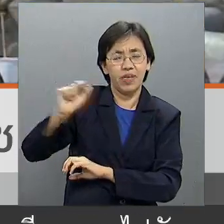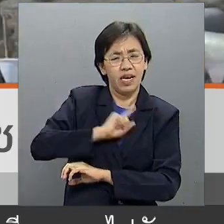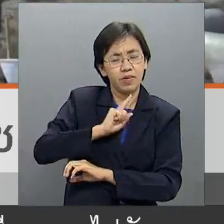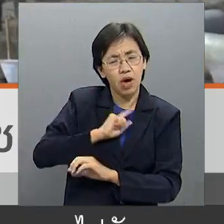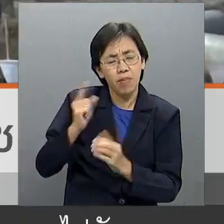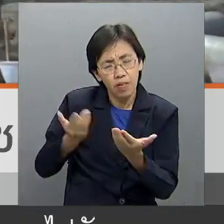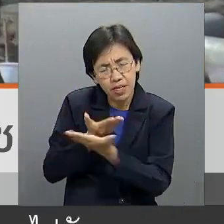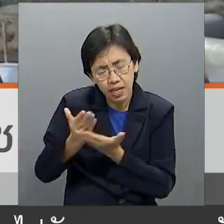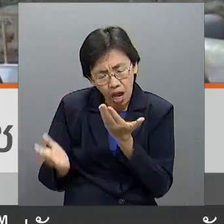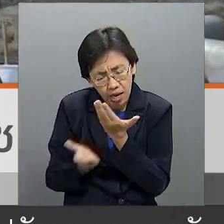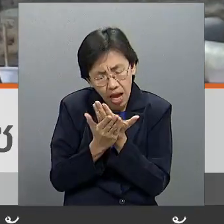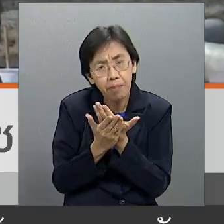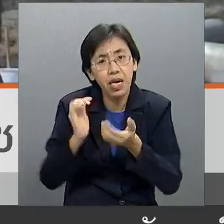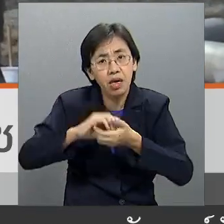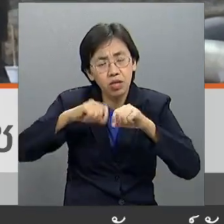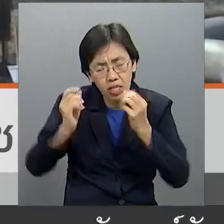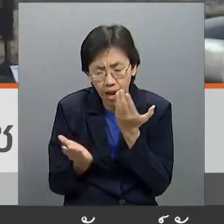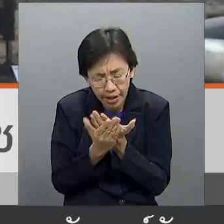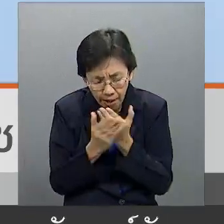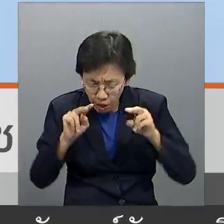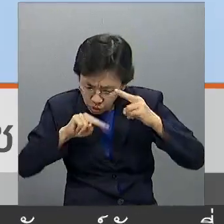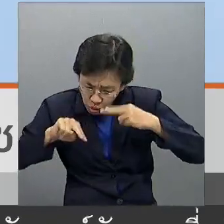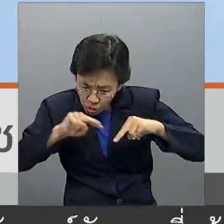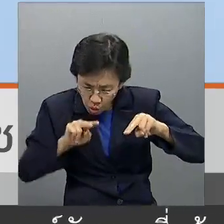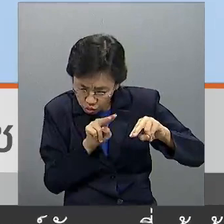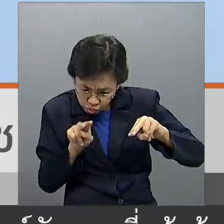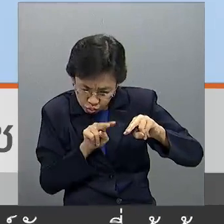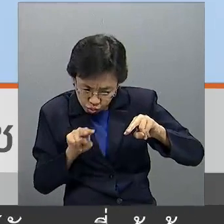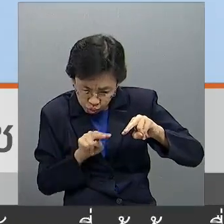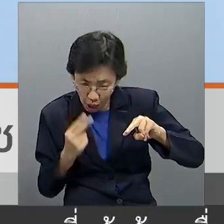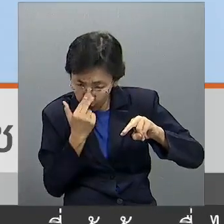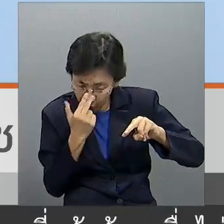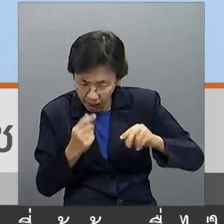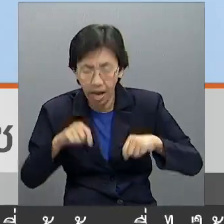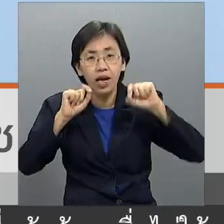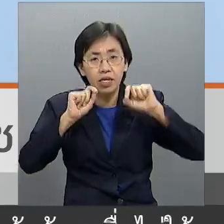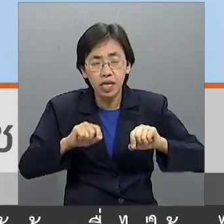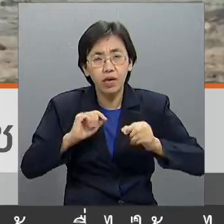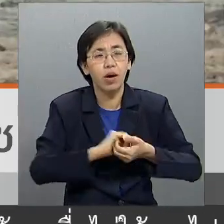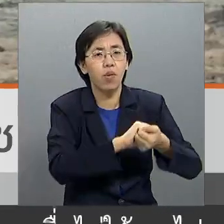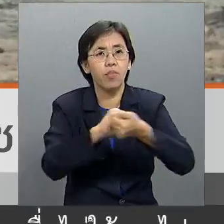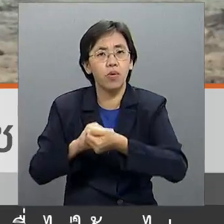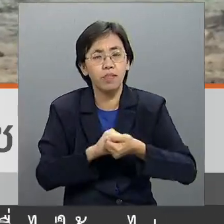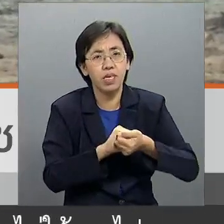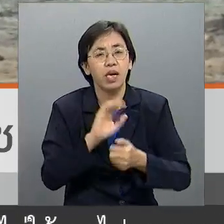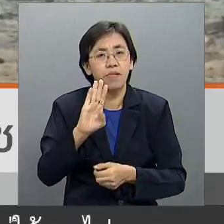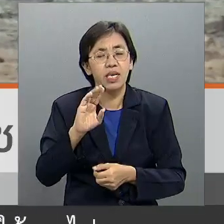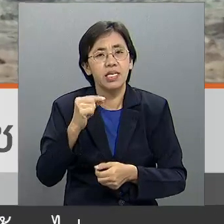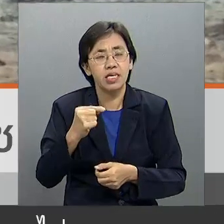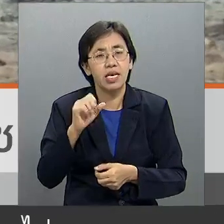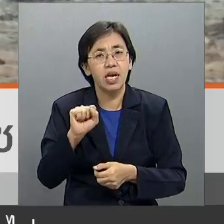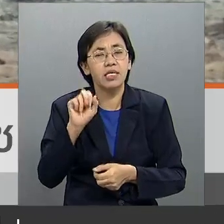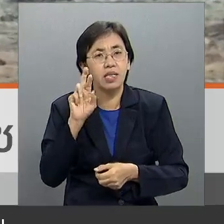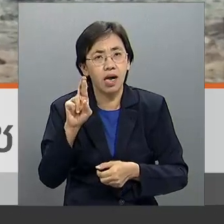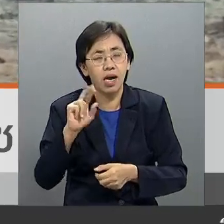ไม่เกิดความชัดเจนรอบคอบก่อนที่จะลงนามในสัญญากลุ่มกิจการร่วมค้า BG SRในฐานะผู้ชนะ